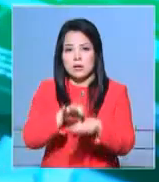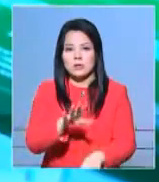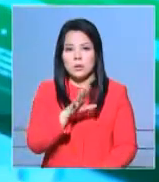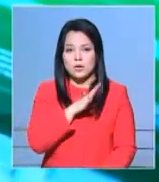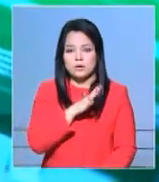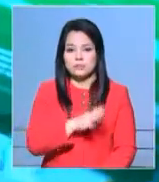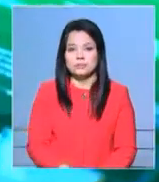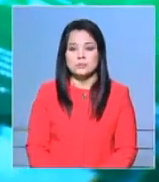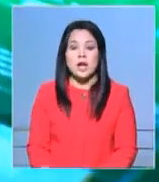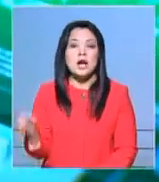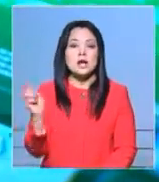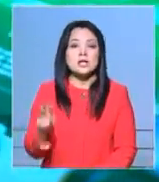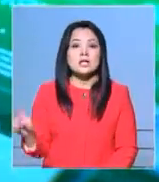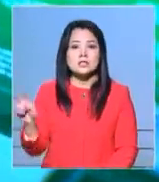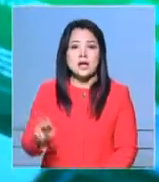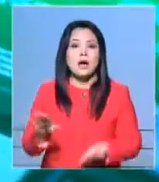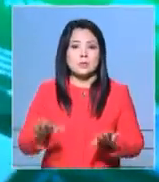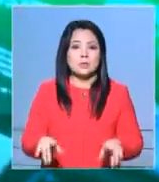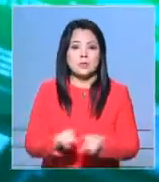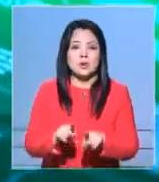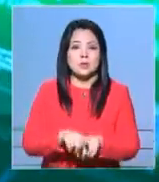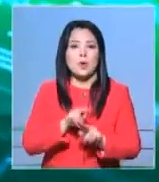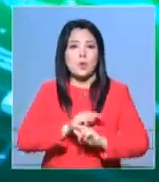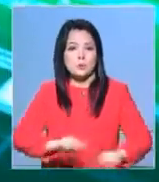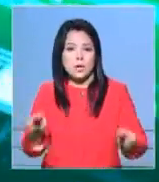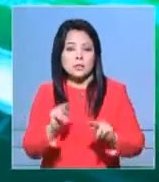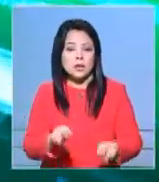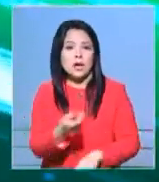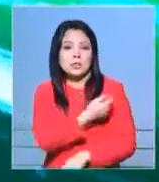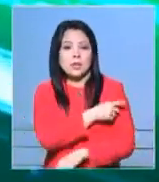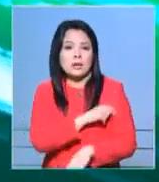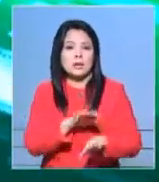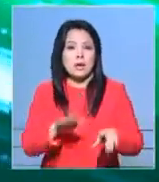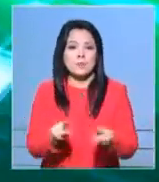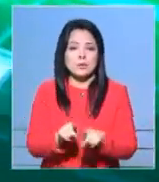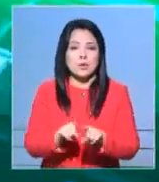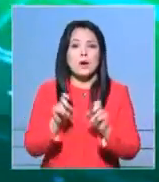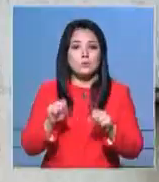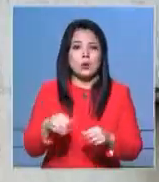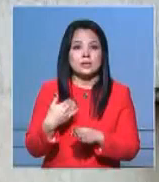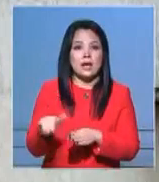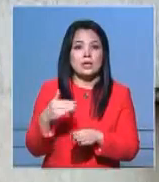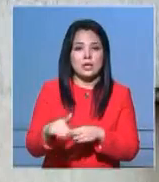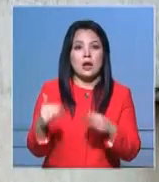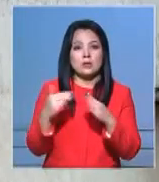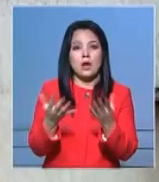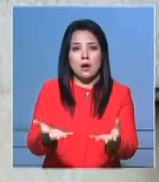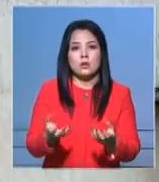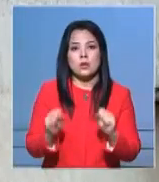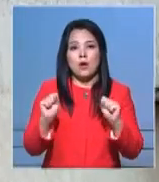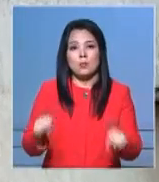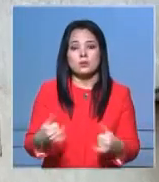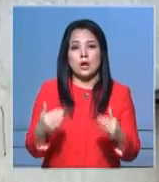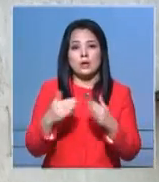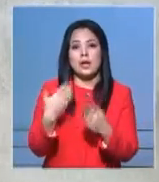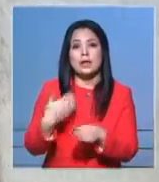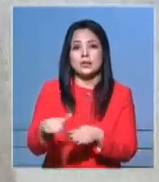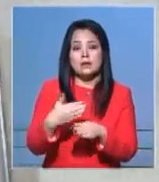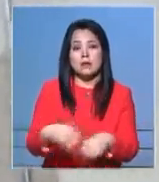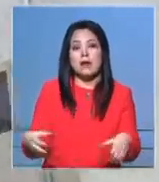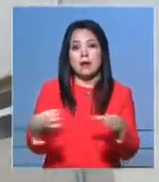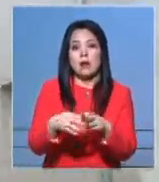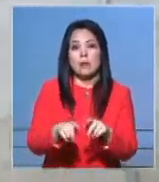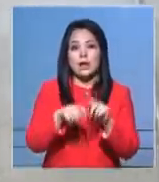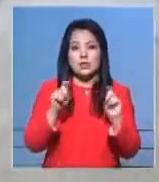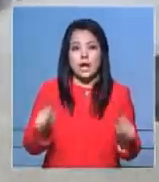Қырғызстанның ұстаздары мен дәрігерлері ертеңнен бастап ипотекалық несие ала алады. Ол үшін елде арнайы мемлекеттік ипотекалық компания